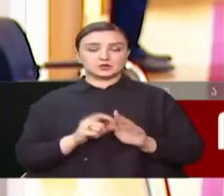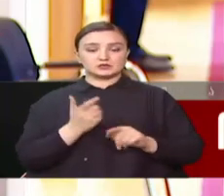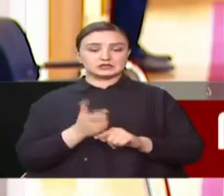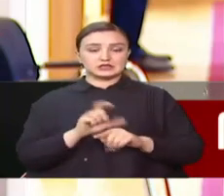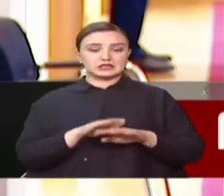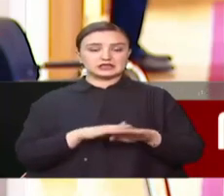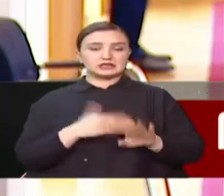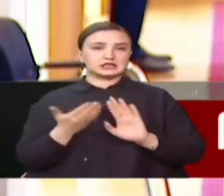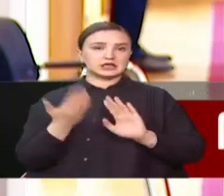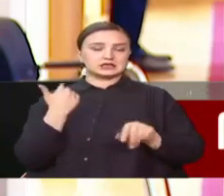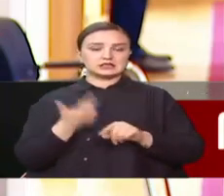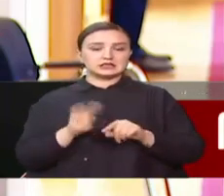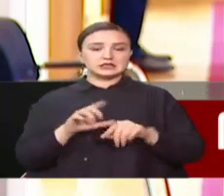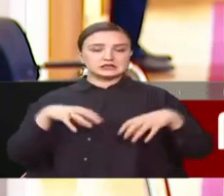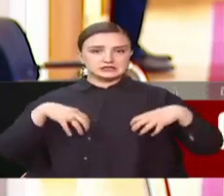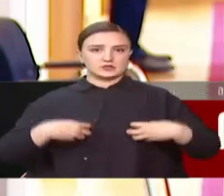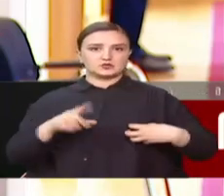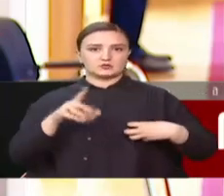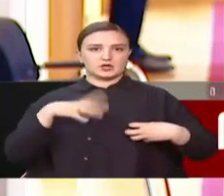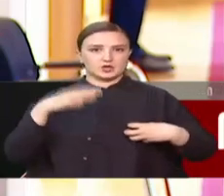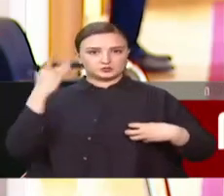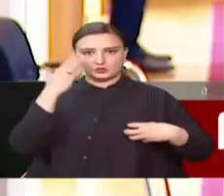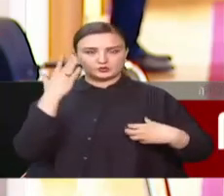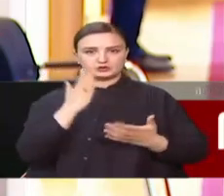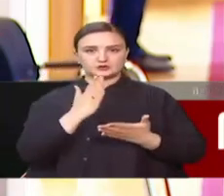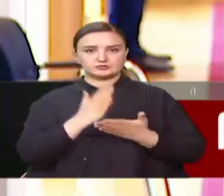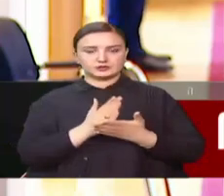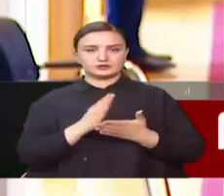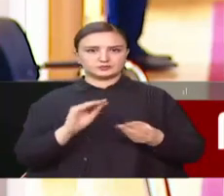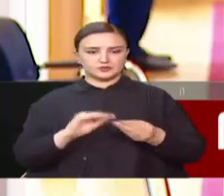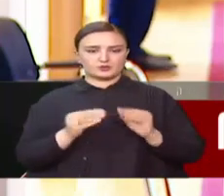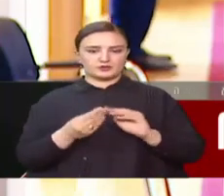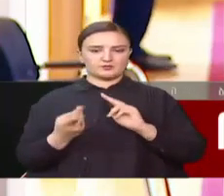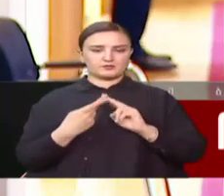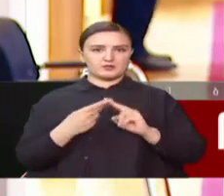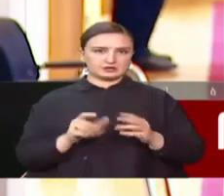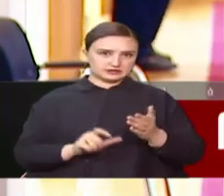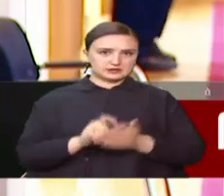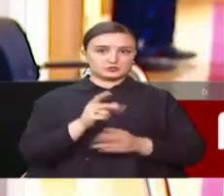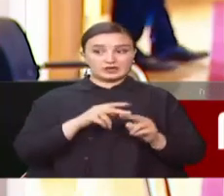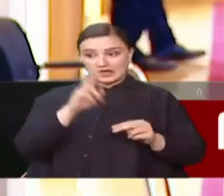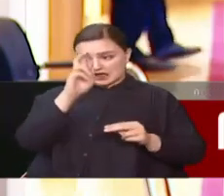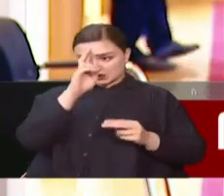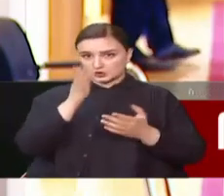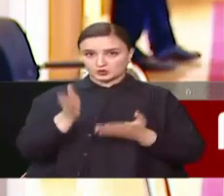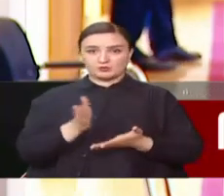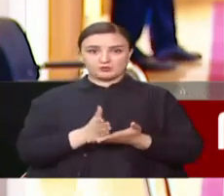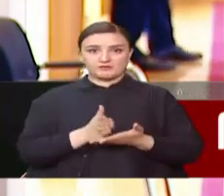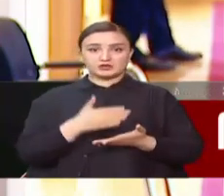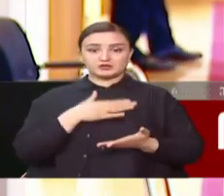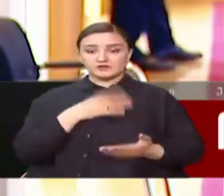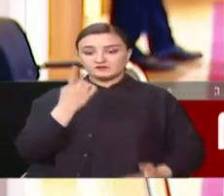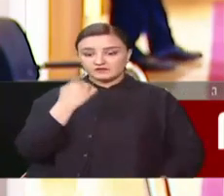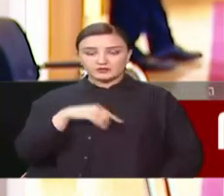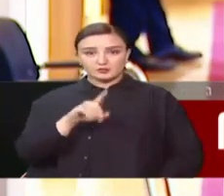талиян диди хания да талиян самцу хару аром картули оцне барис шеперхеба ам гзадзе им тру чуэн кхов сэс хэли суплеба да чуэн и валды